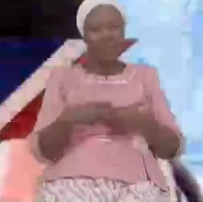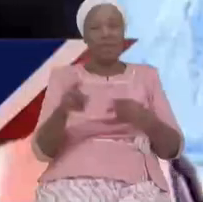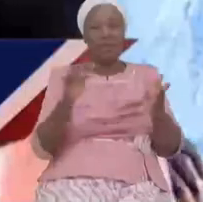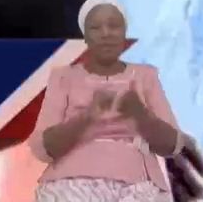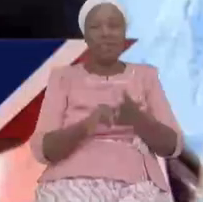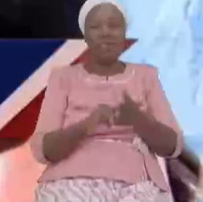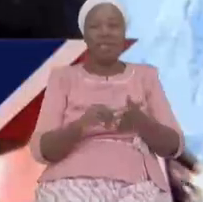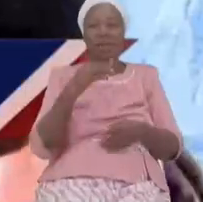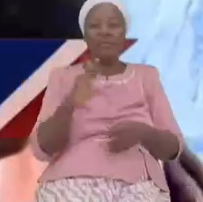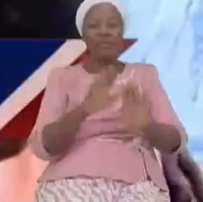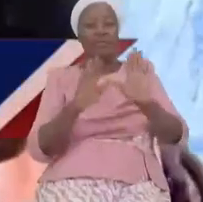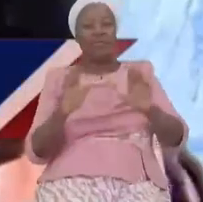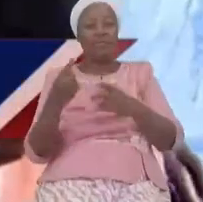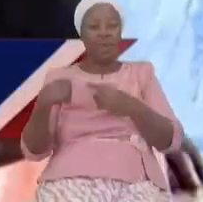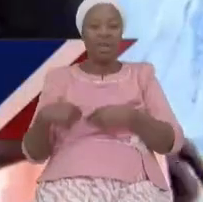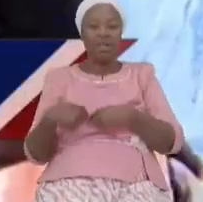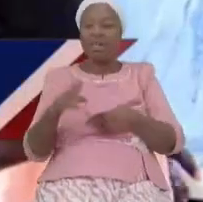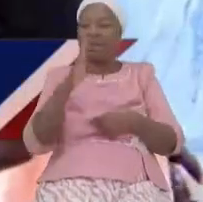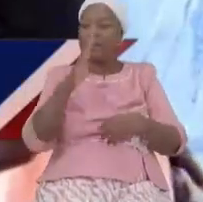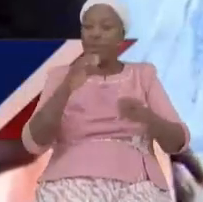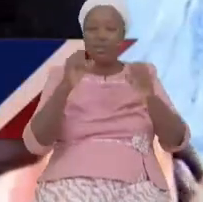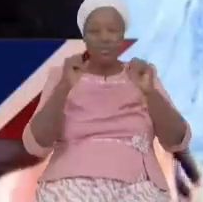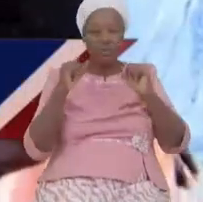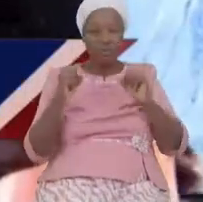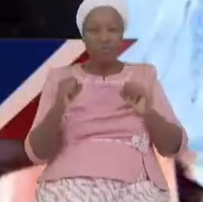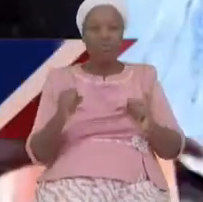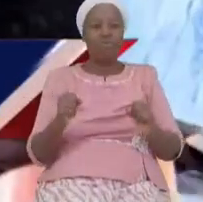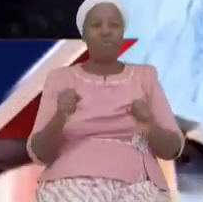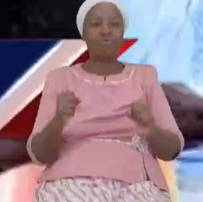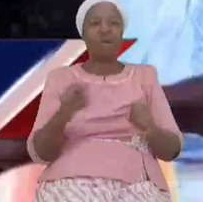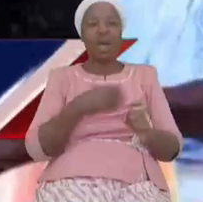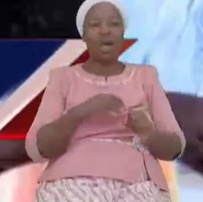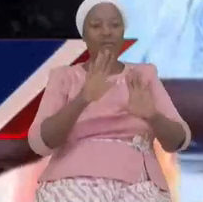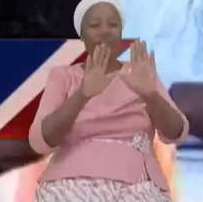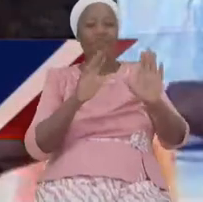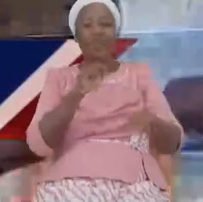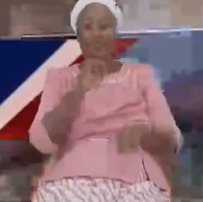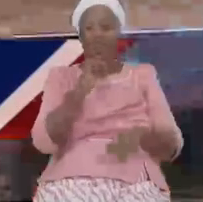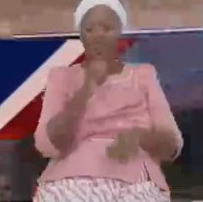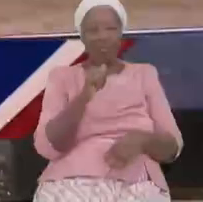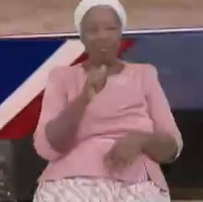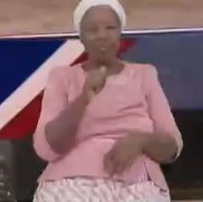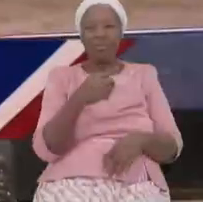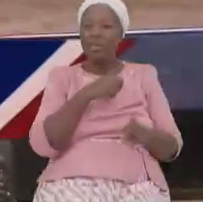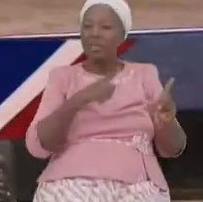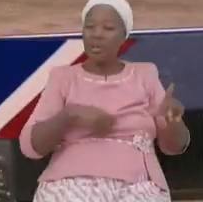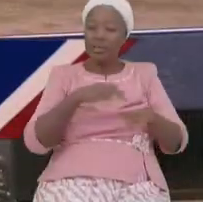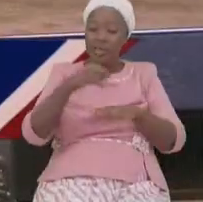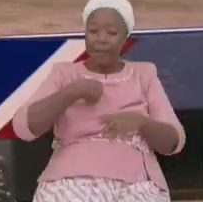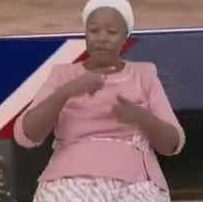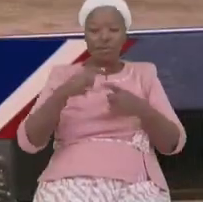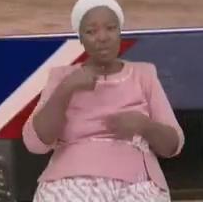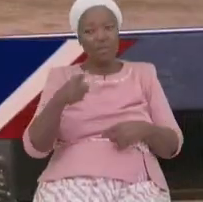4. Ésaïe 35, 4. Dites à ceux qui ont le cœur troublé, prenez courage. Le Seigneur m'envoie te dire, cette année, tu